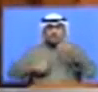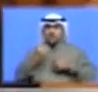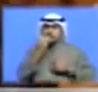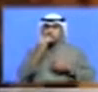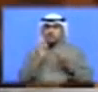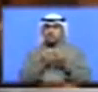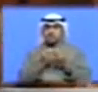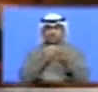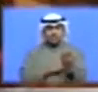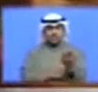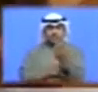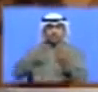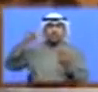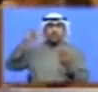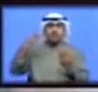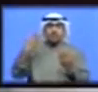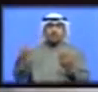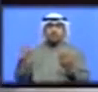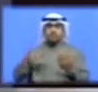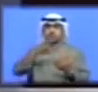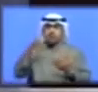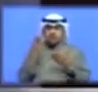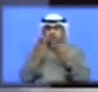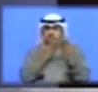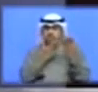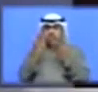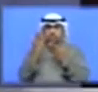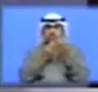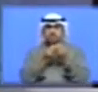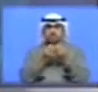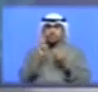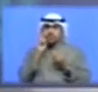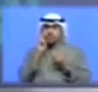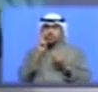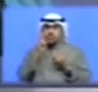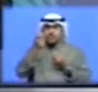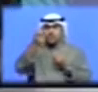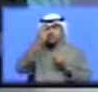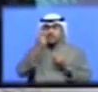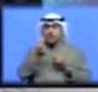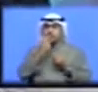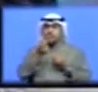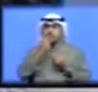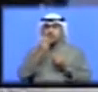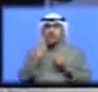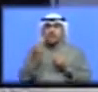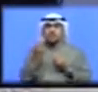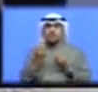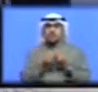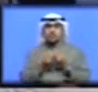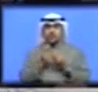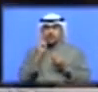50 ورقة علمية سيتدارسها المجتمعون والتي تتعلق بعلاج الغدة الدرقية واللعابية